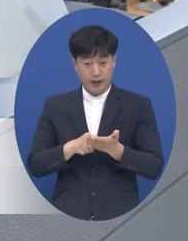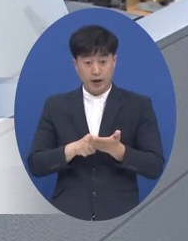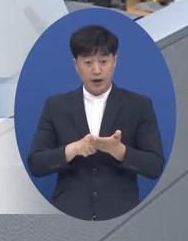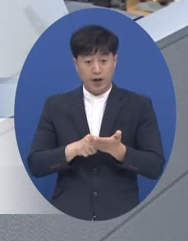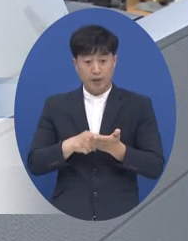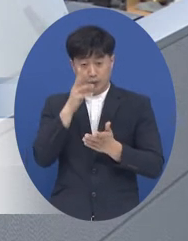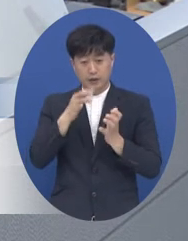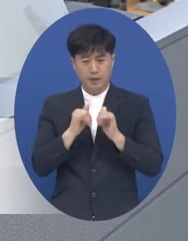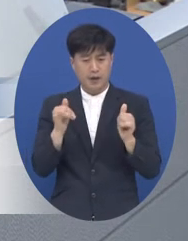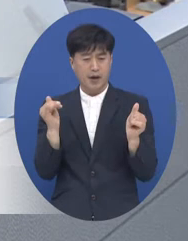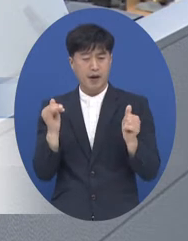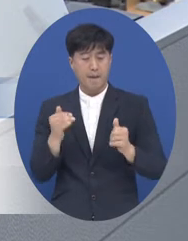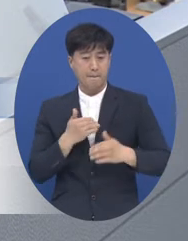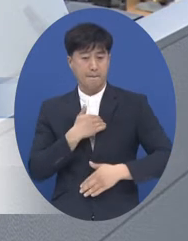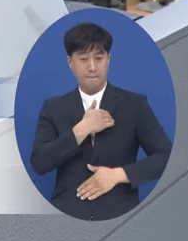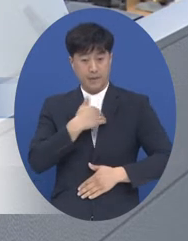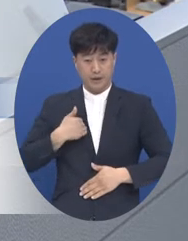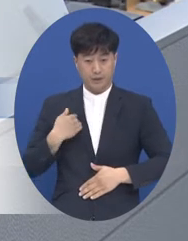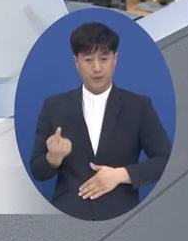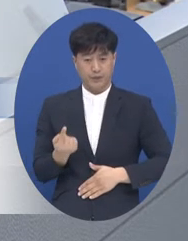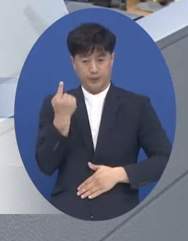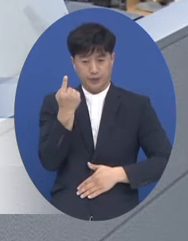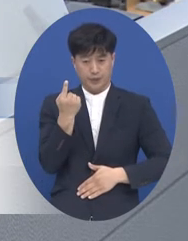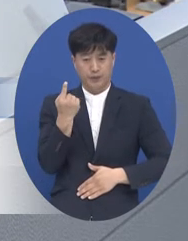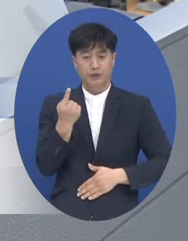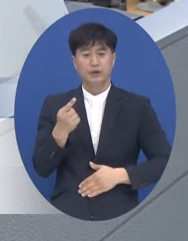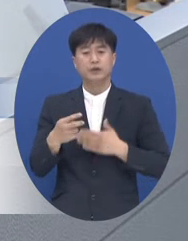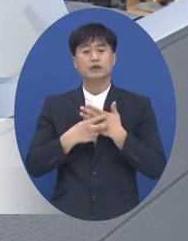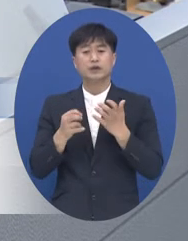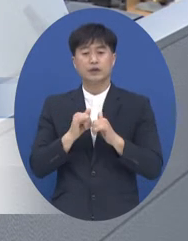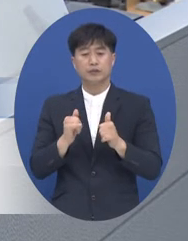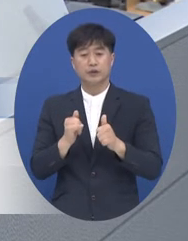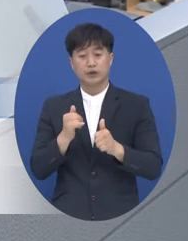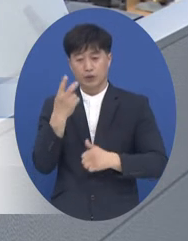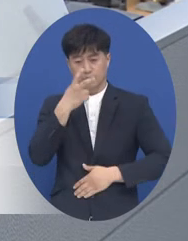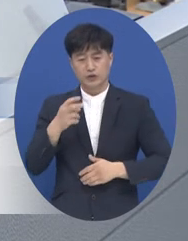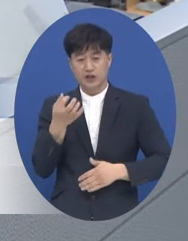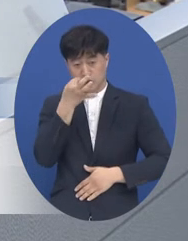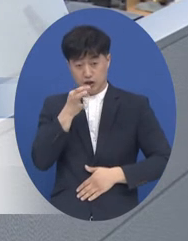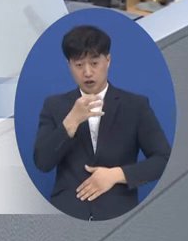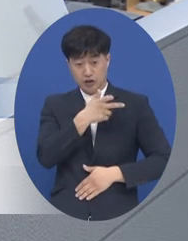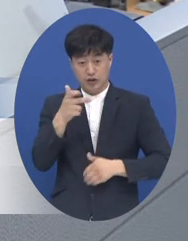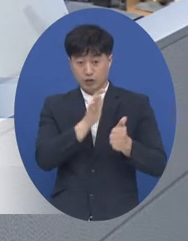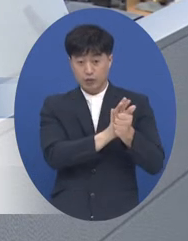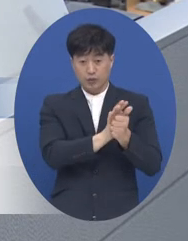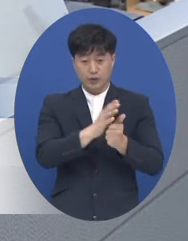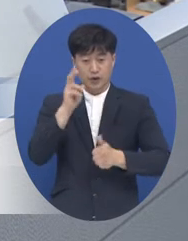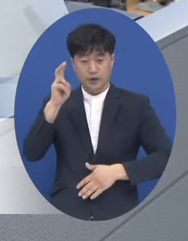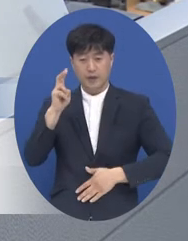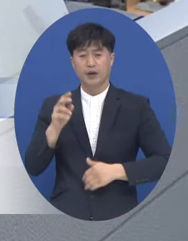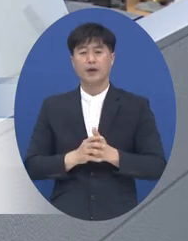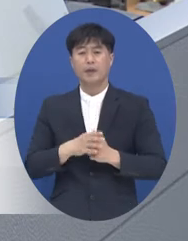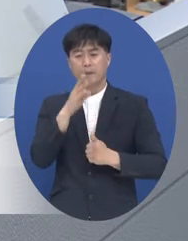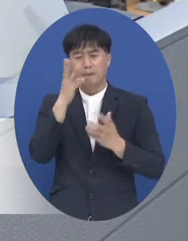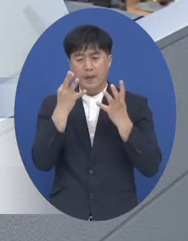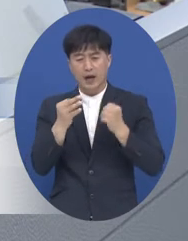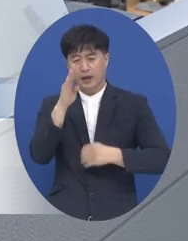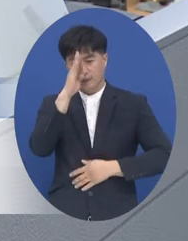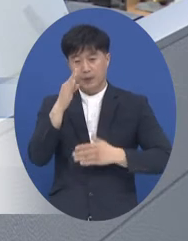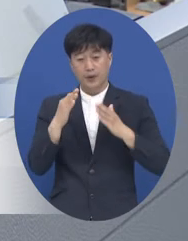환자들의 만족도 향상과 의료진의 진료 효율화에 크게 기여할 것으로 예상되어